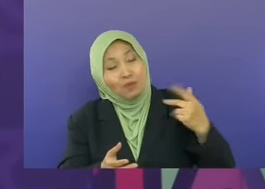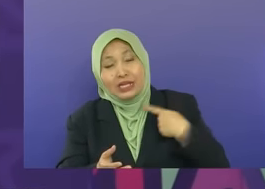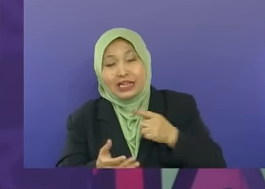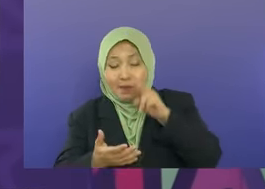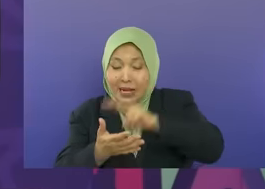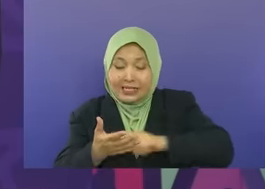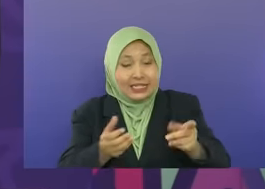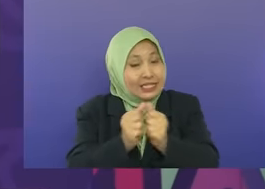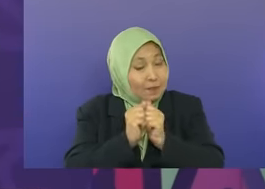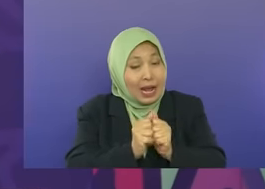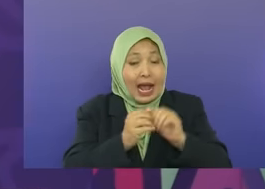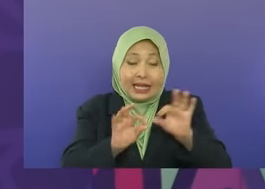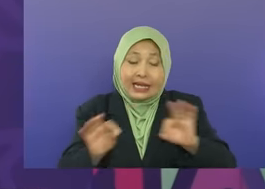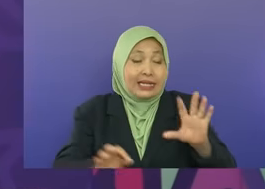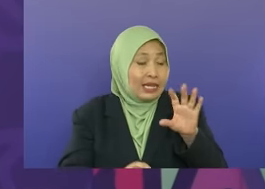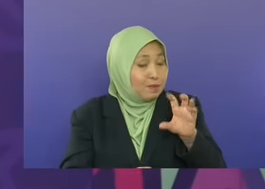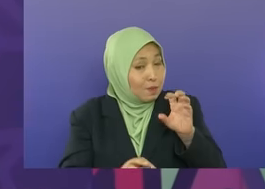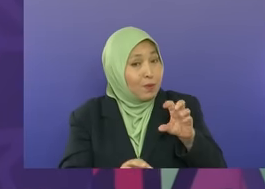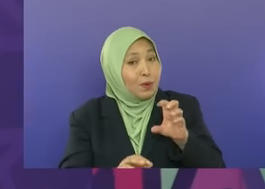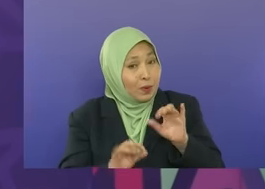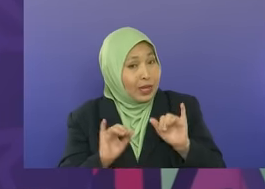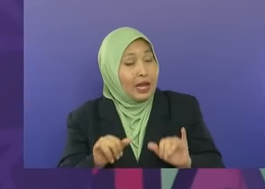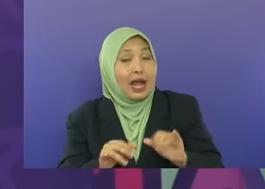ayat yang ke-50